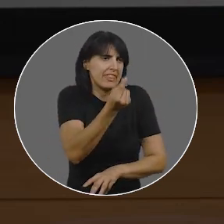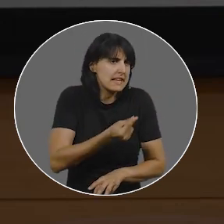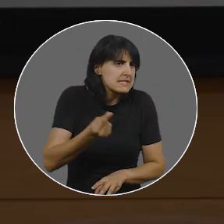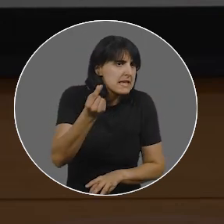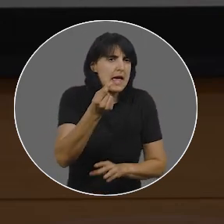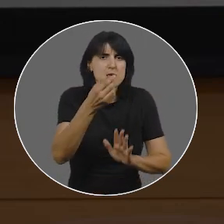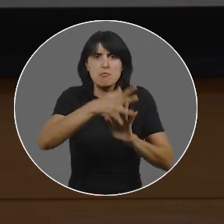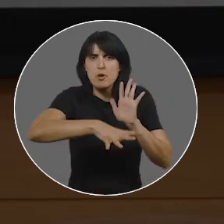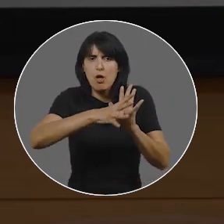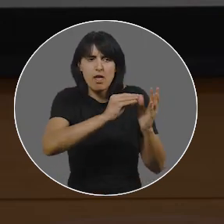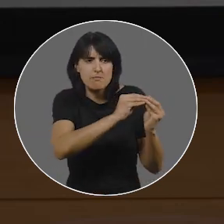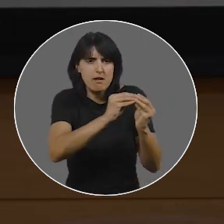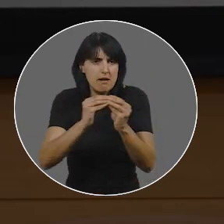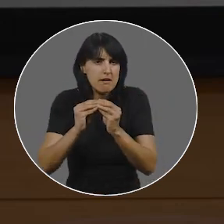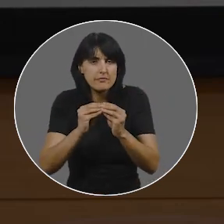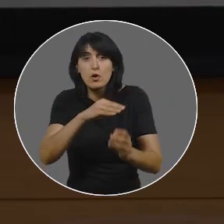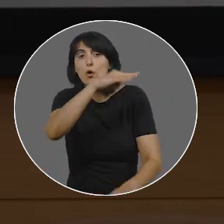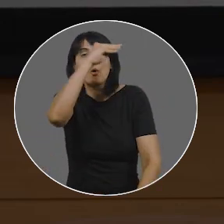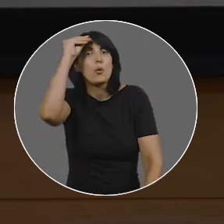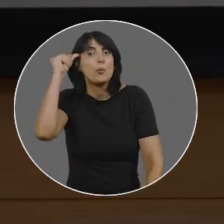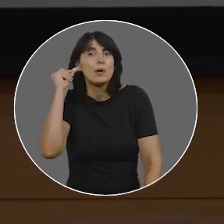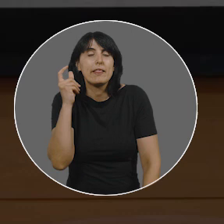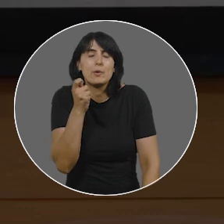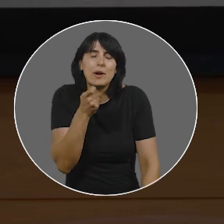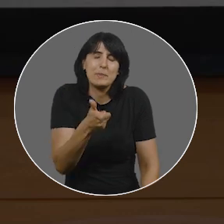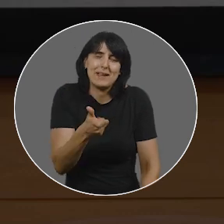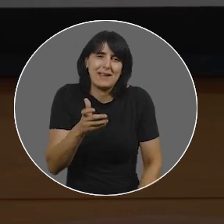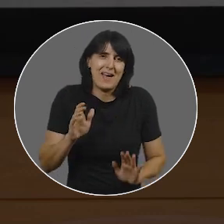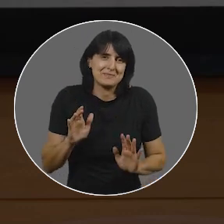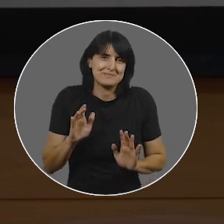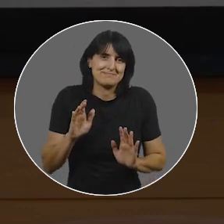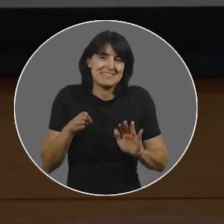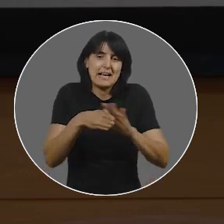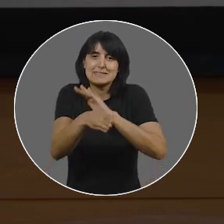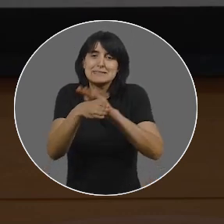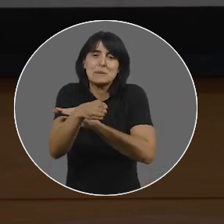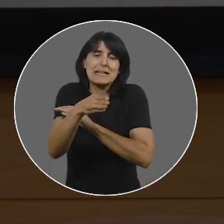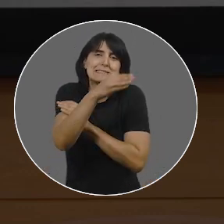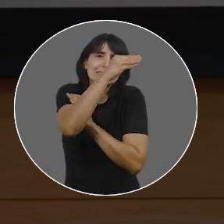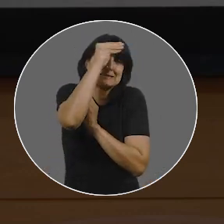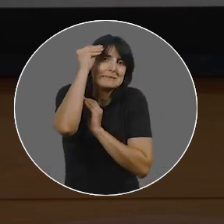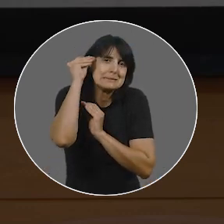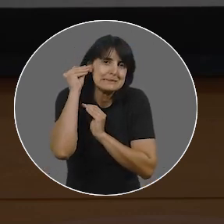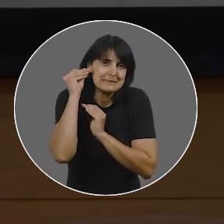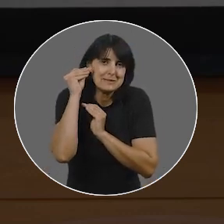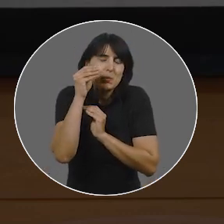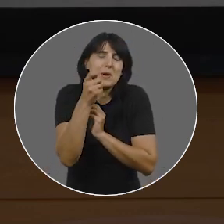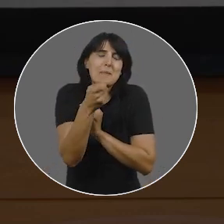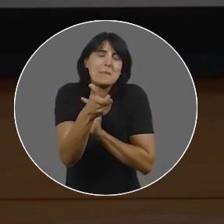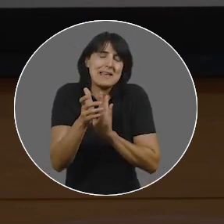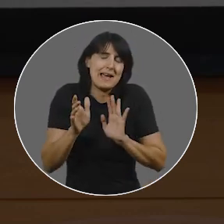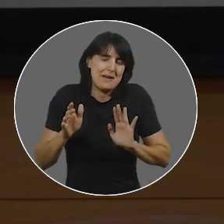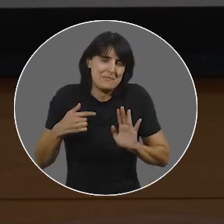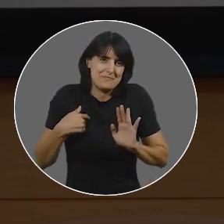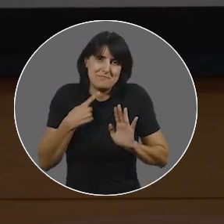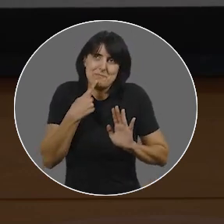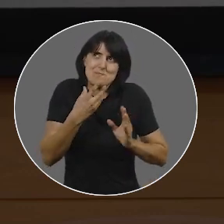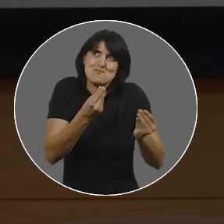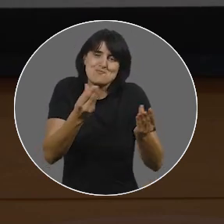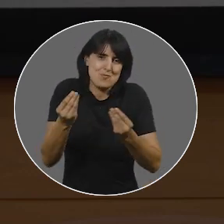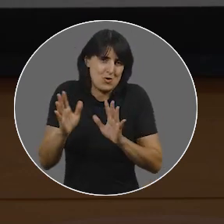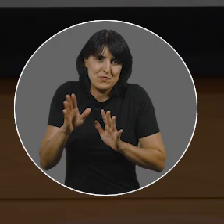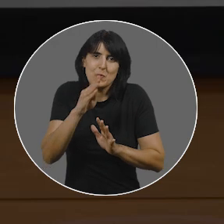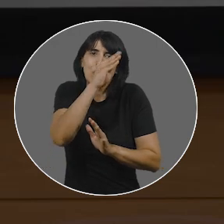programadors, dissenyadors, doncs que s'obliden una miqueta de l'accessibilitat. I una miqueta, per